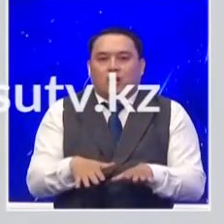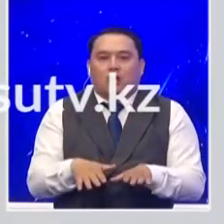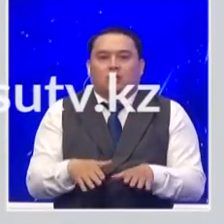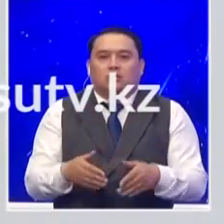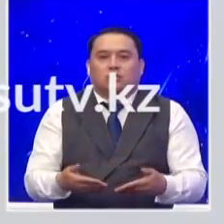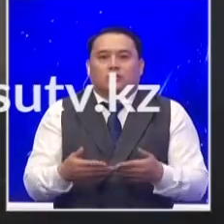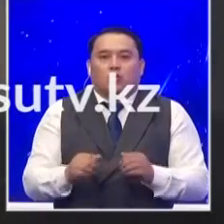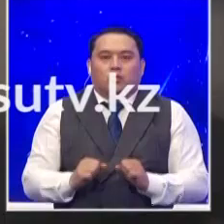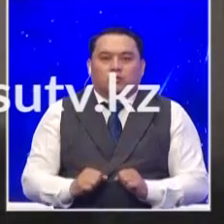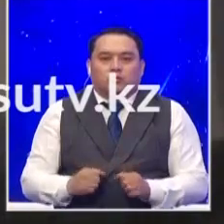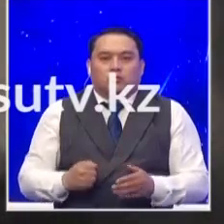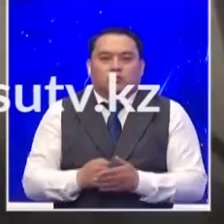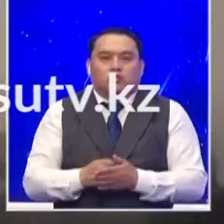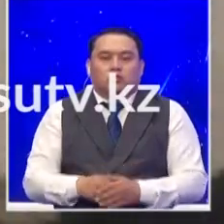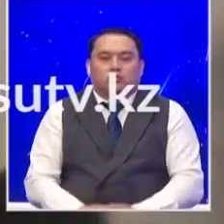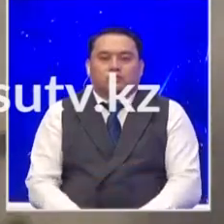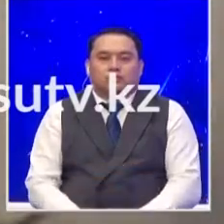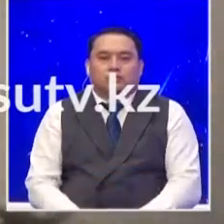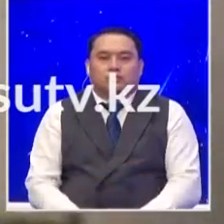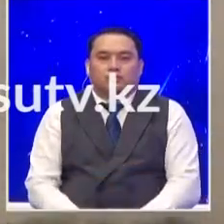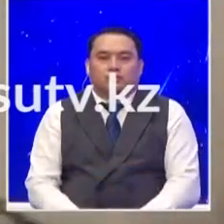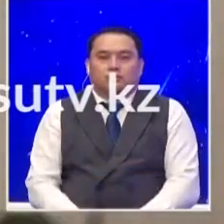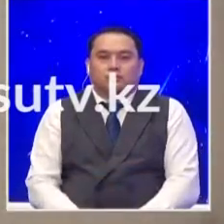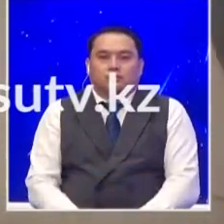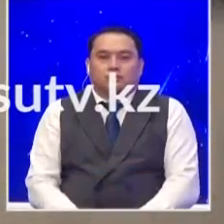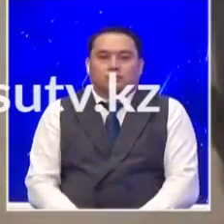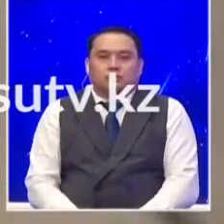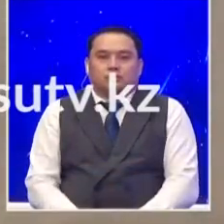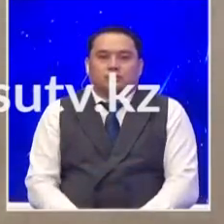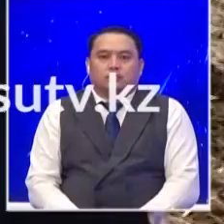пожара на жилые массивы до минимума, говорят специалисты.